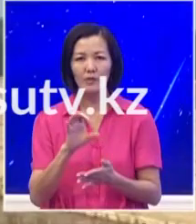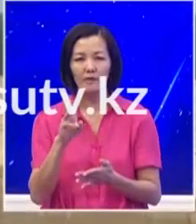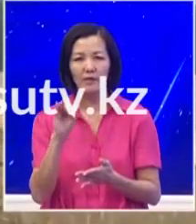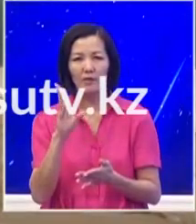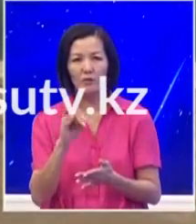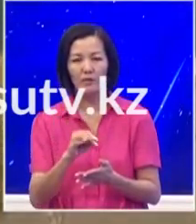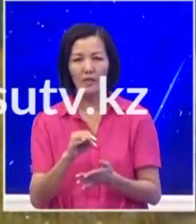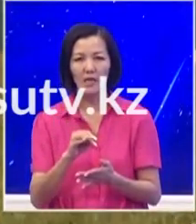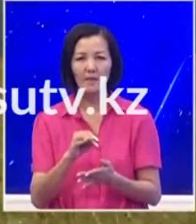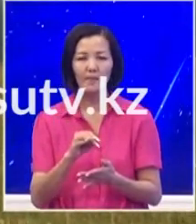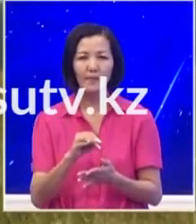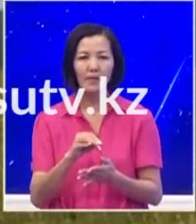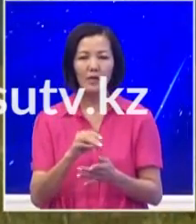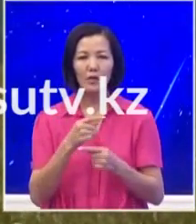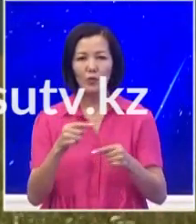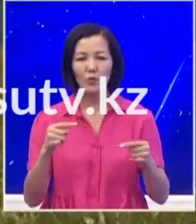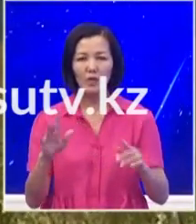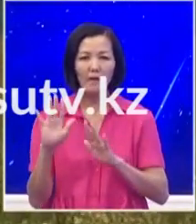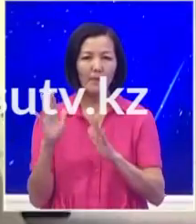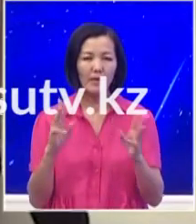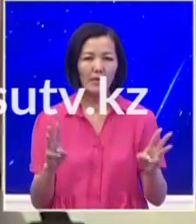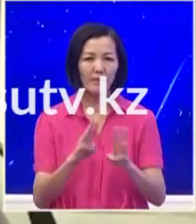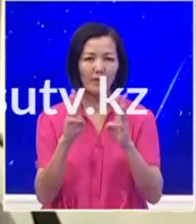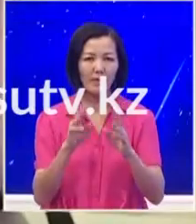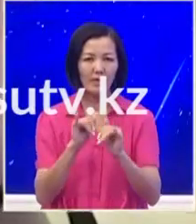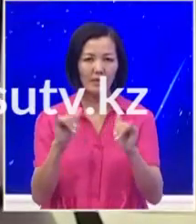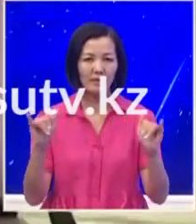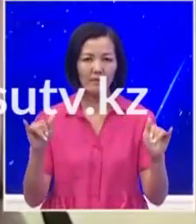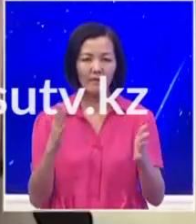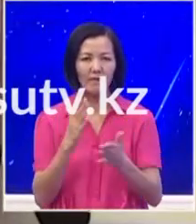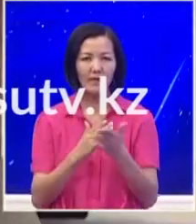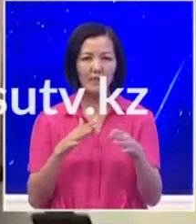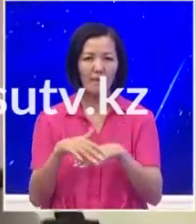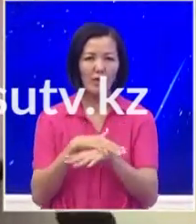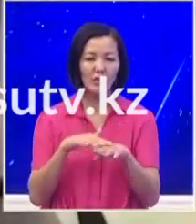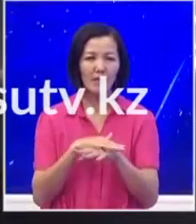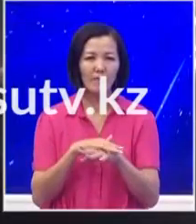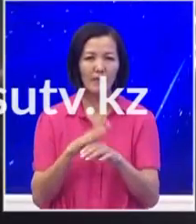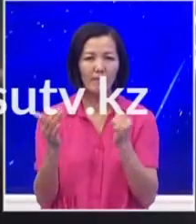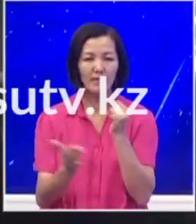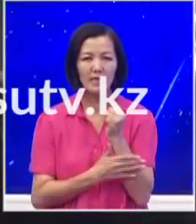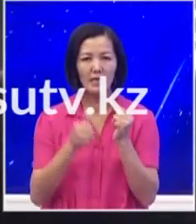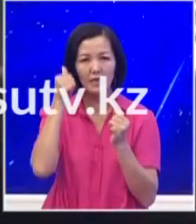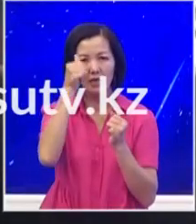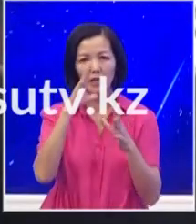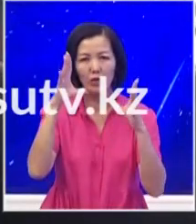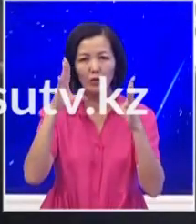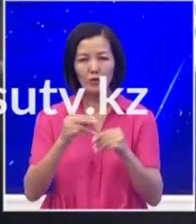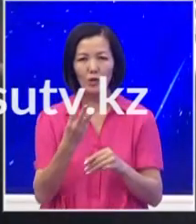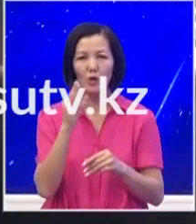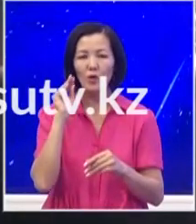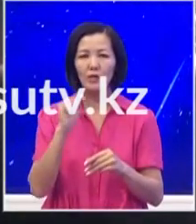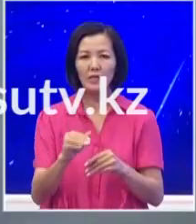областях, Красноярском крае и Коми. Для некоторых регионов это самые масштабные пожары последних лет. Их тушат более